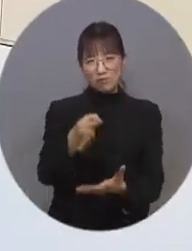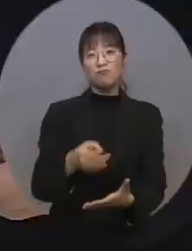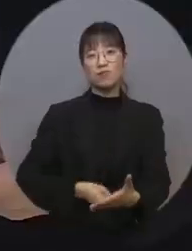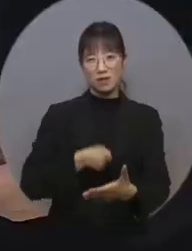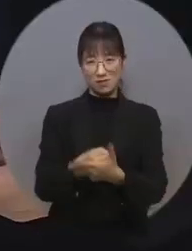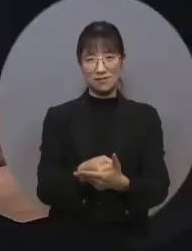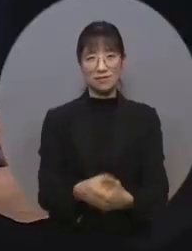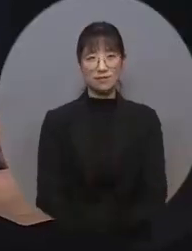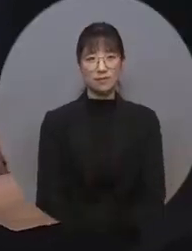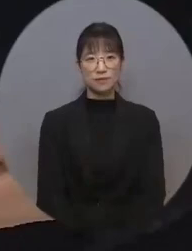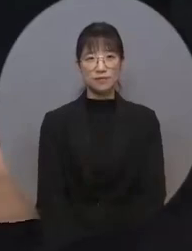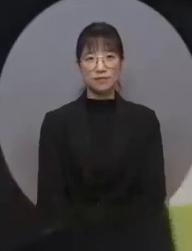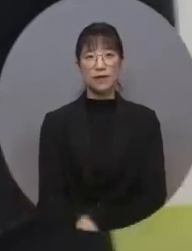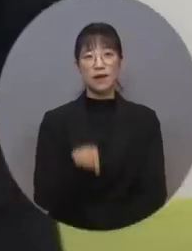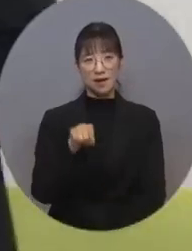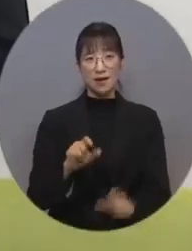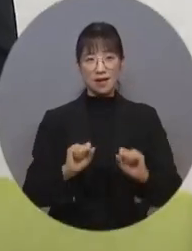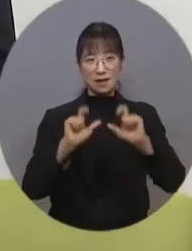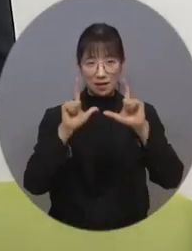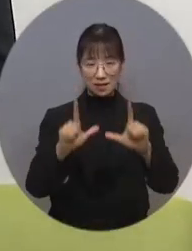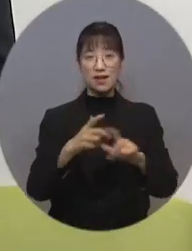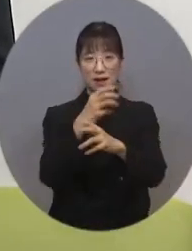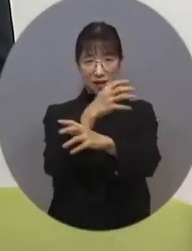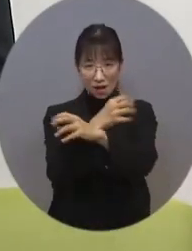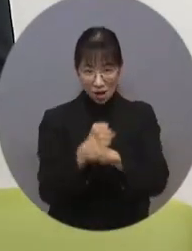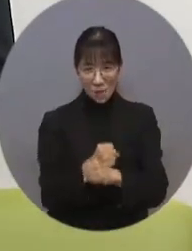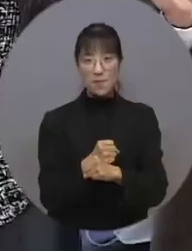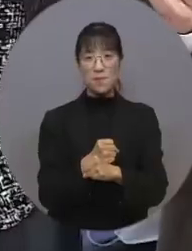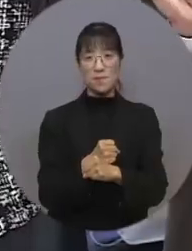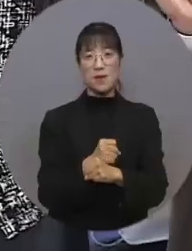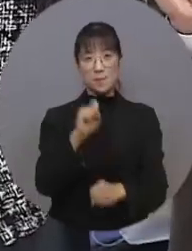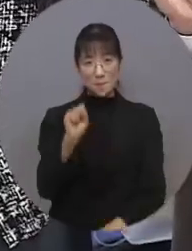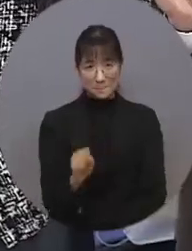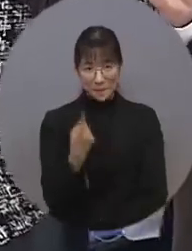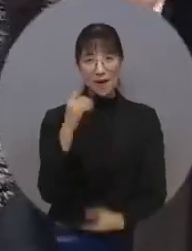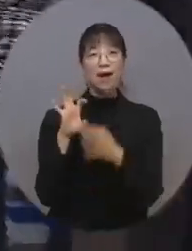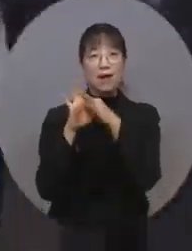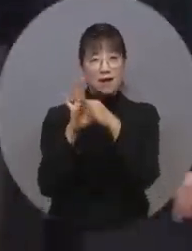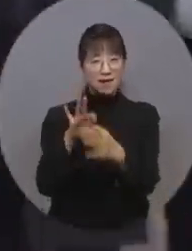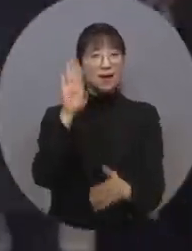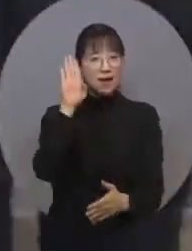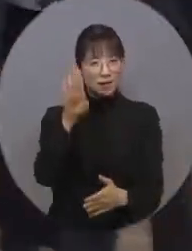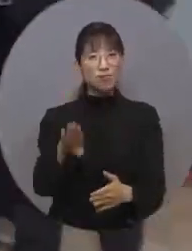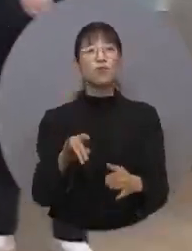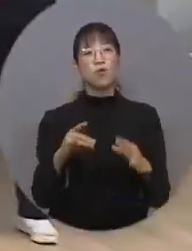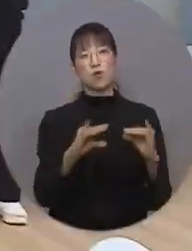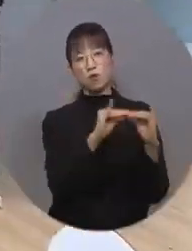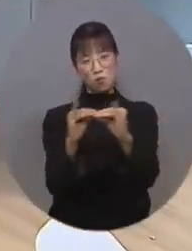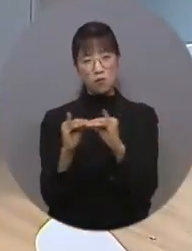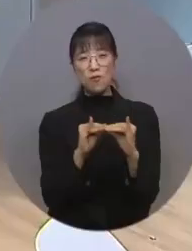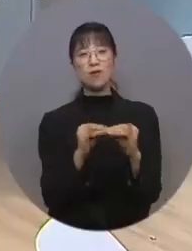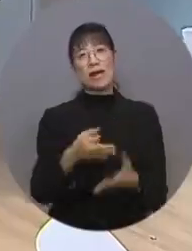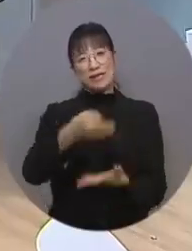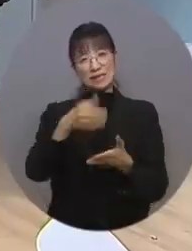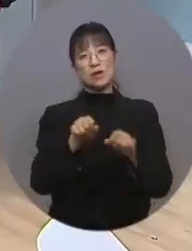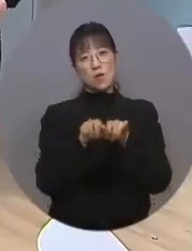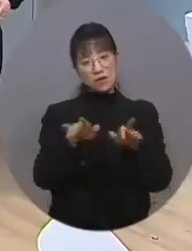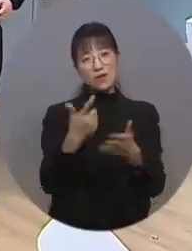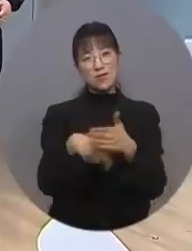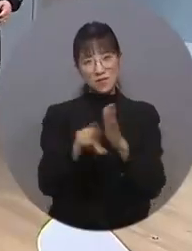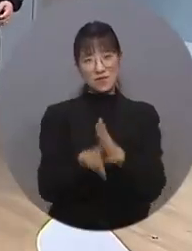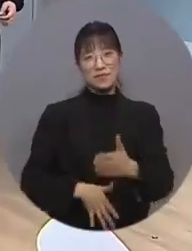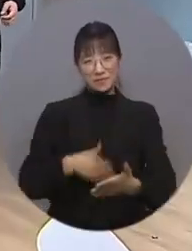결정했습니다. 이날 굿위드어스는 협약 체결을 계기로 지속적인 공유가치 확산을 위해 최선을 다하겠다는